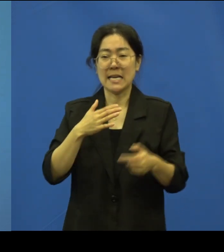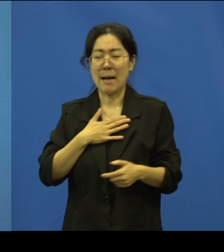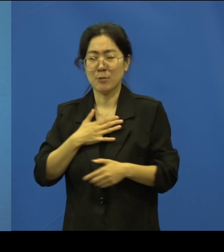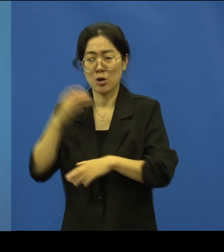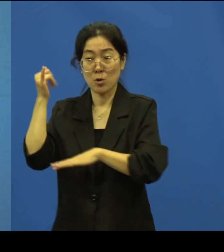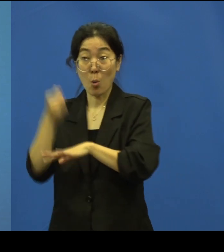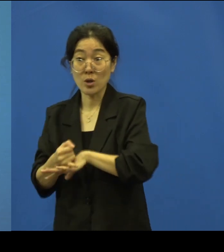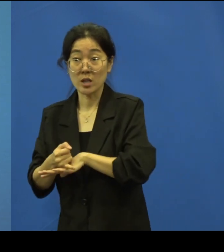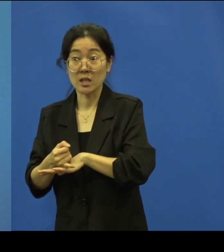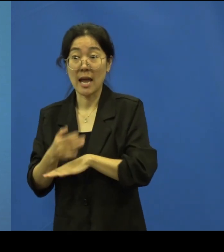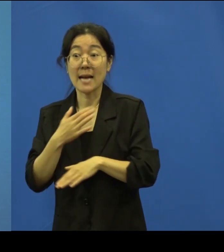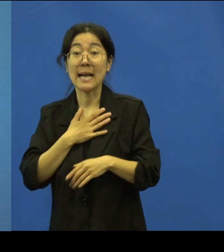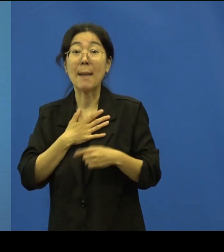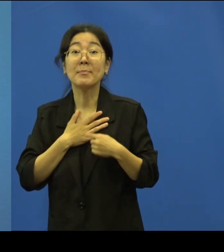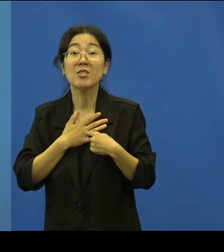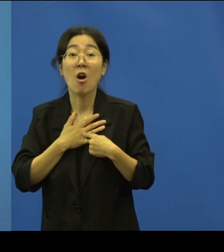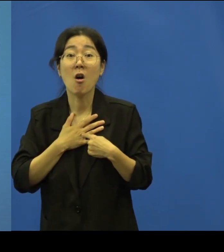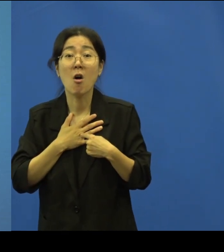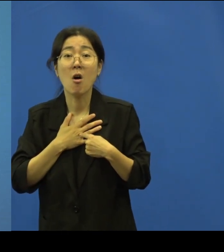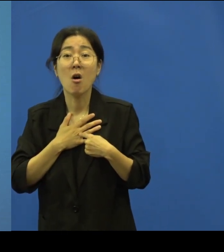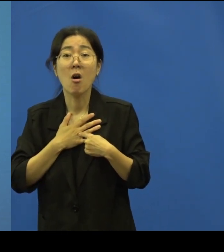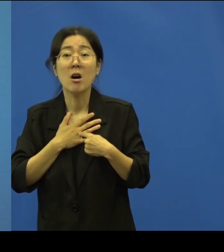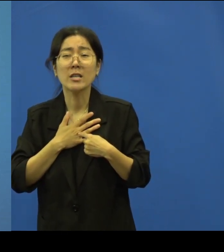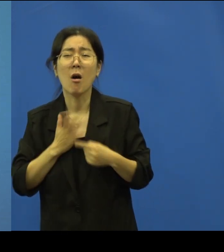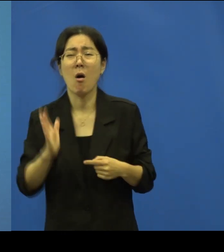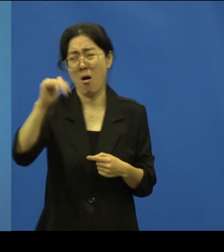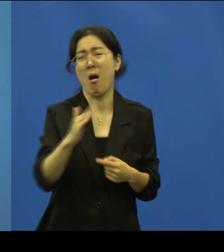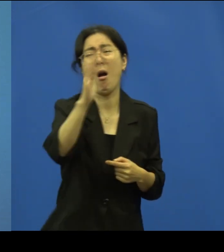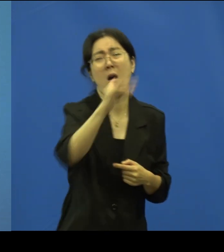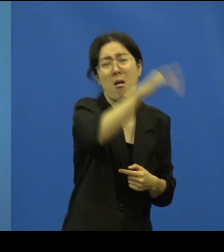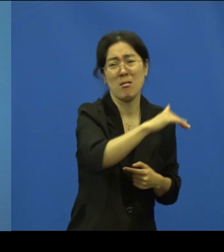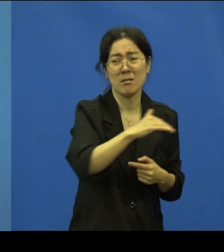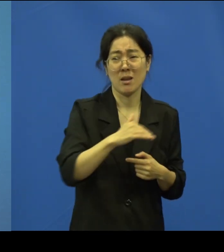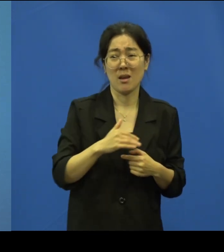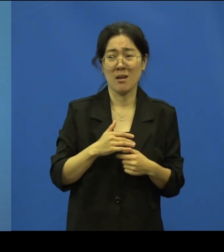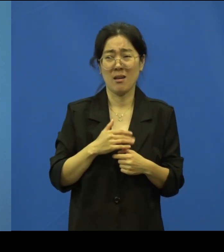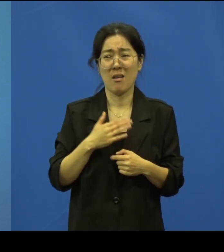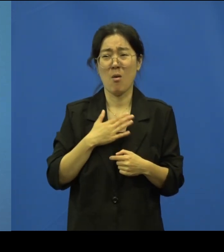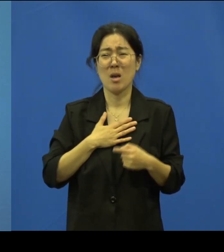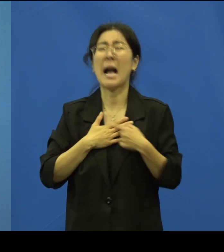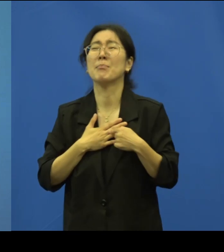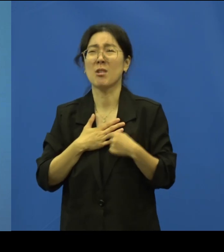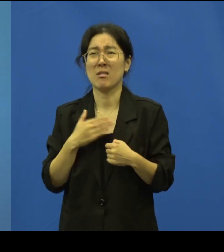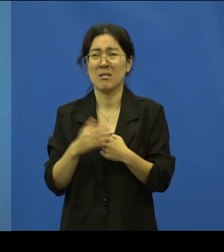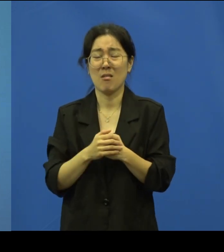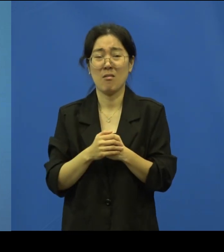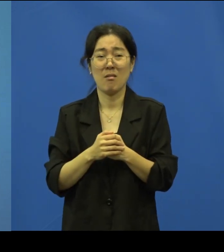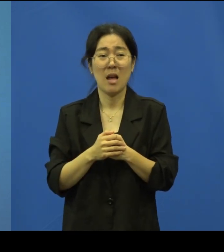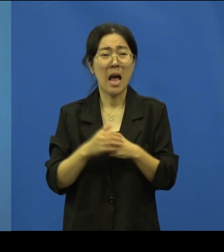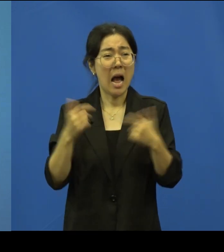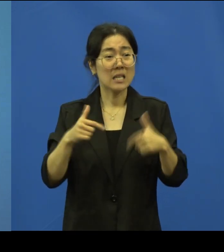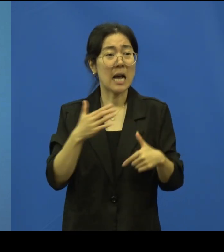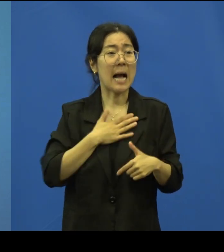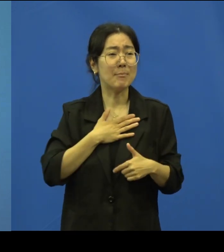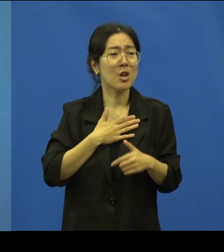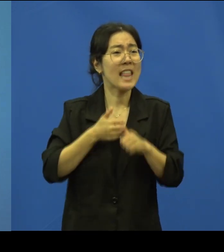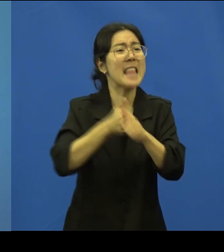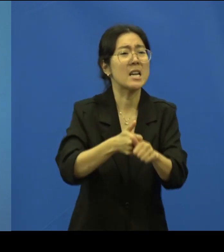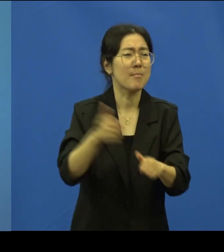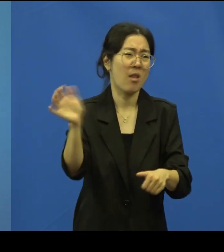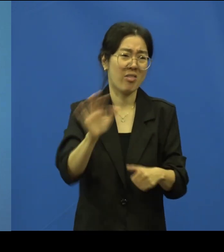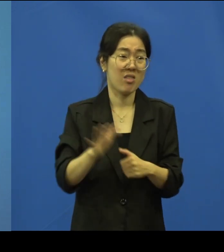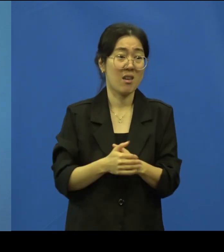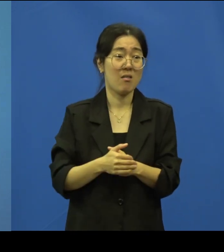쫄병이 이끌어가면은 제대로 되겠어요? 안 되는 거예요. 감정은 막 왔다 갔다 하기 때문에 이